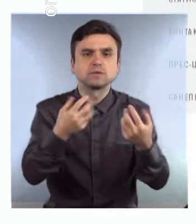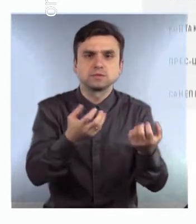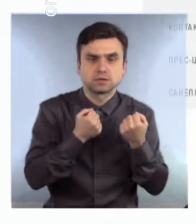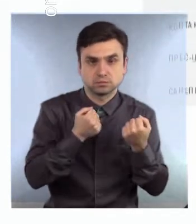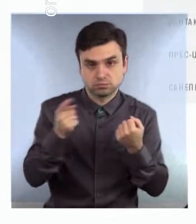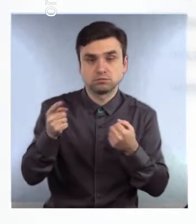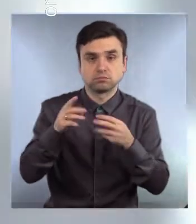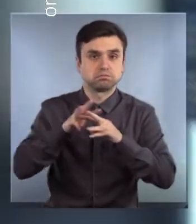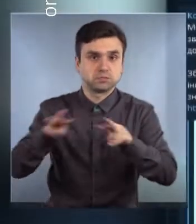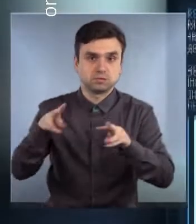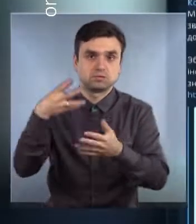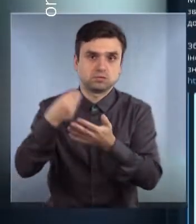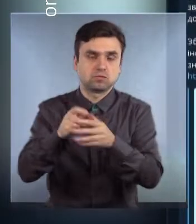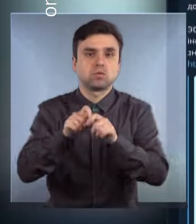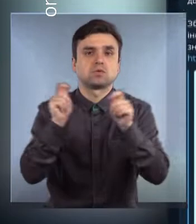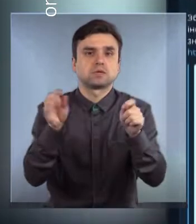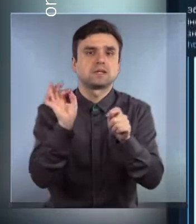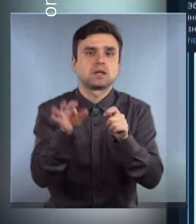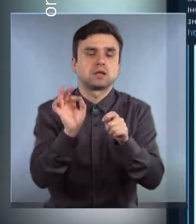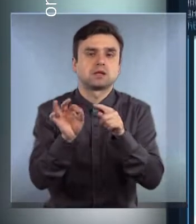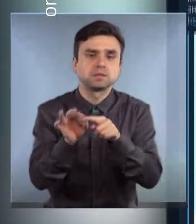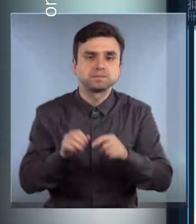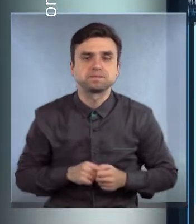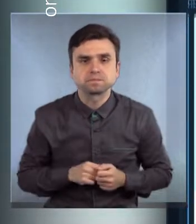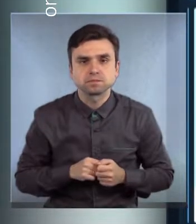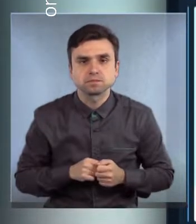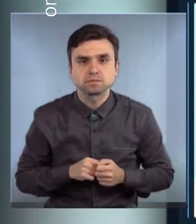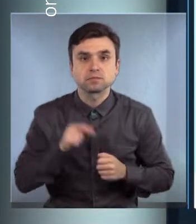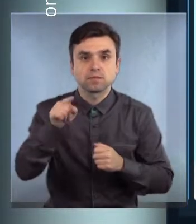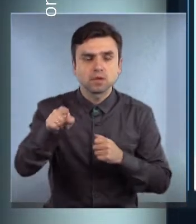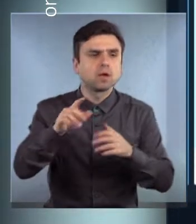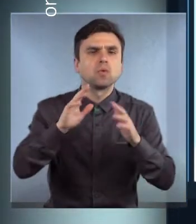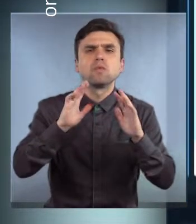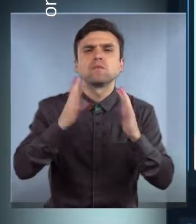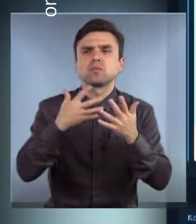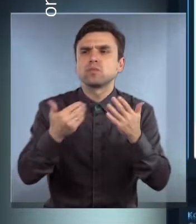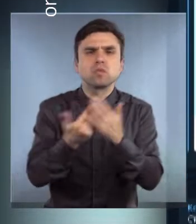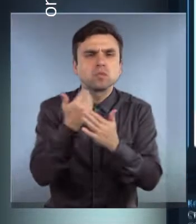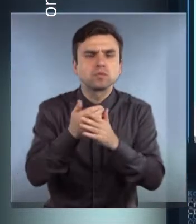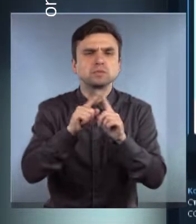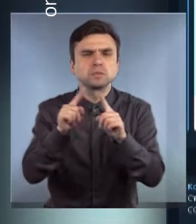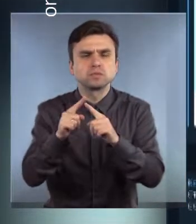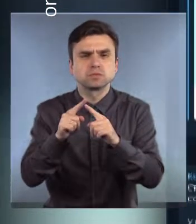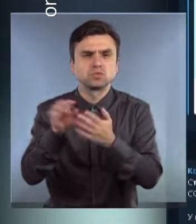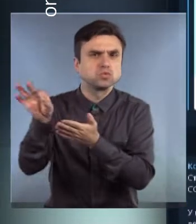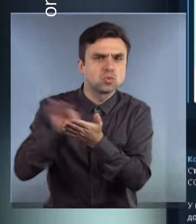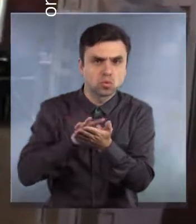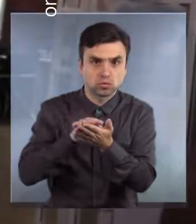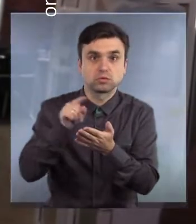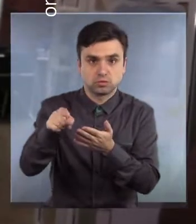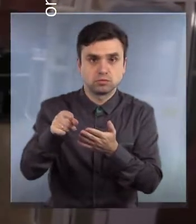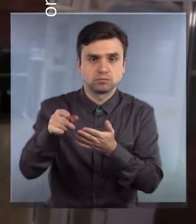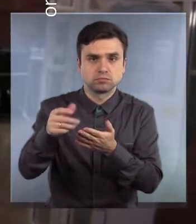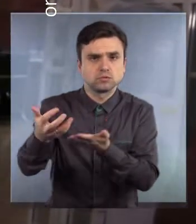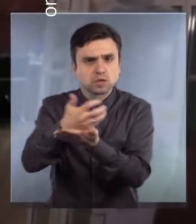працює телеграм-канал «Коронавірус.Інфо» зі швидкими та поточними новинами про ситуацію з вірусом в Україні. Підкреслюю,